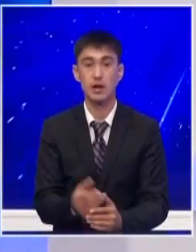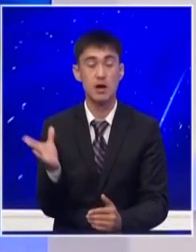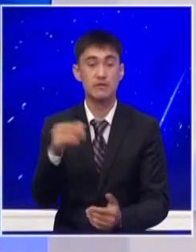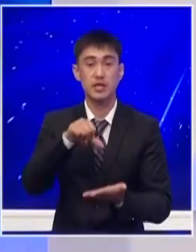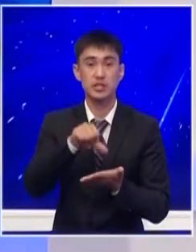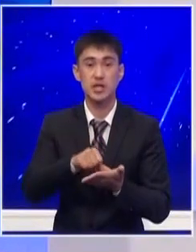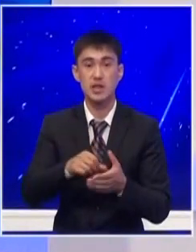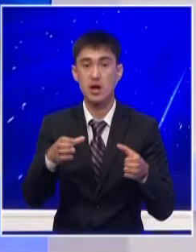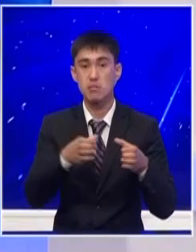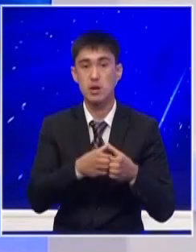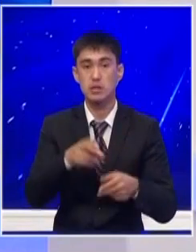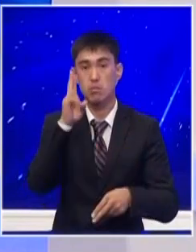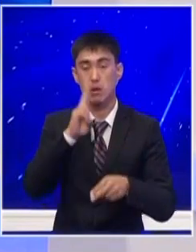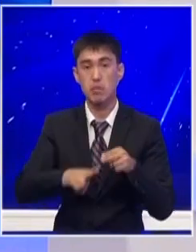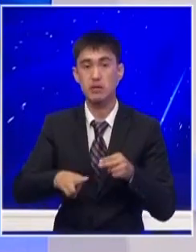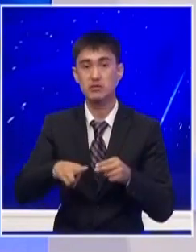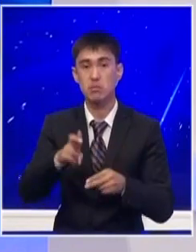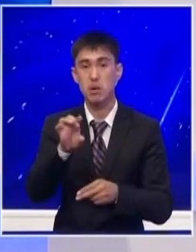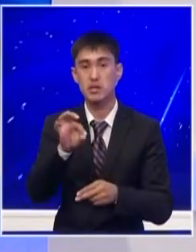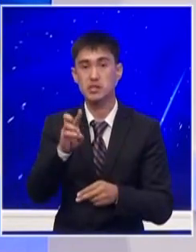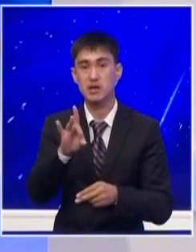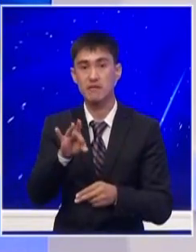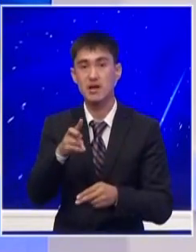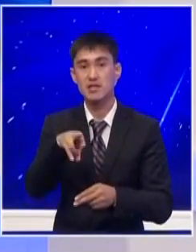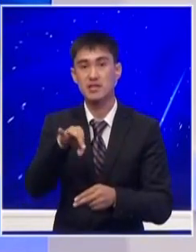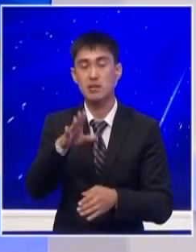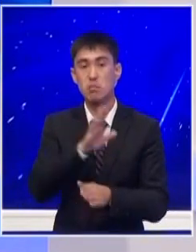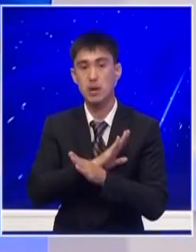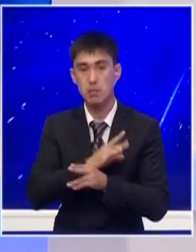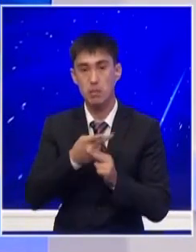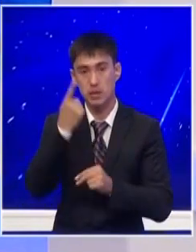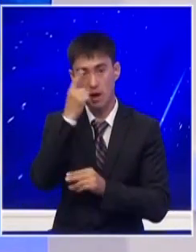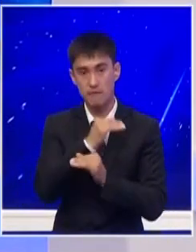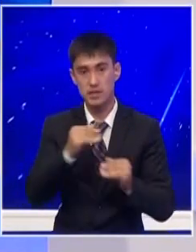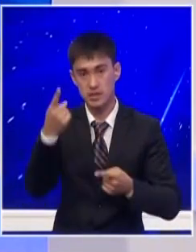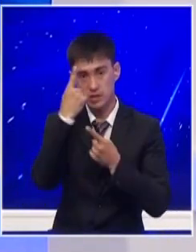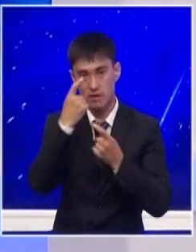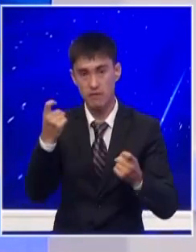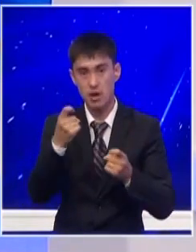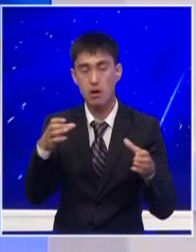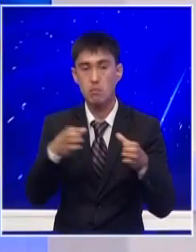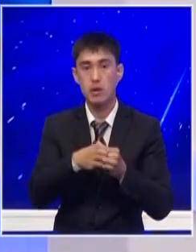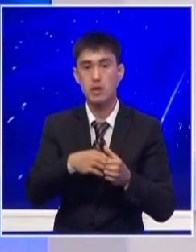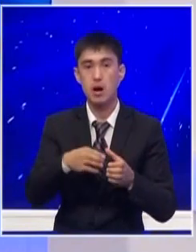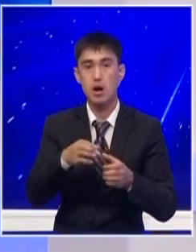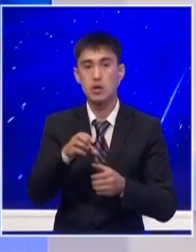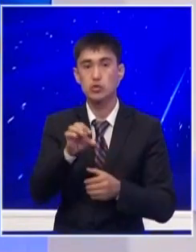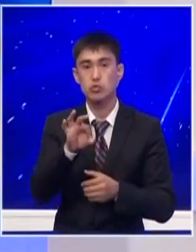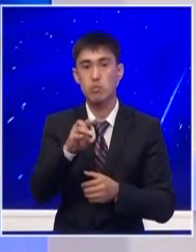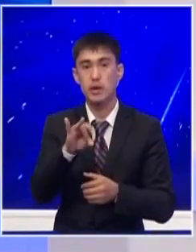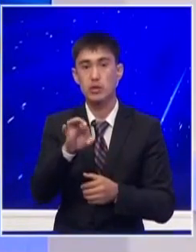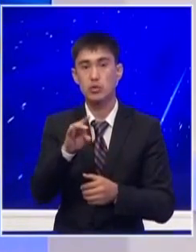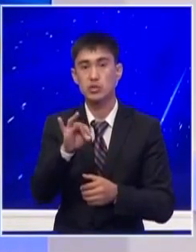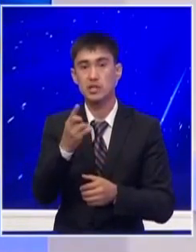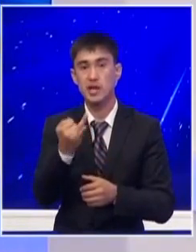Все члены экипажа пропавшего батискафа «Титан» погибли. Об этом официально заявила компания-оператор субмарины